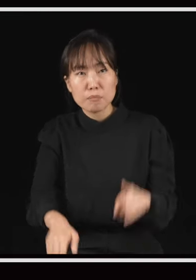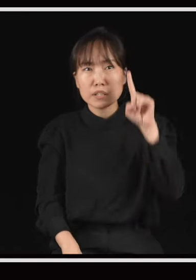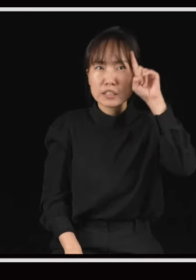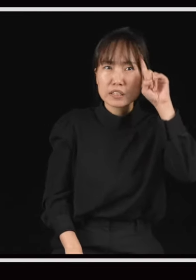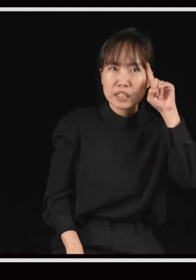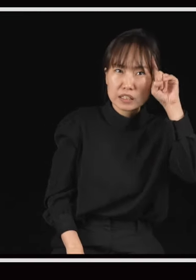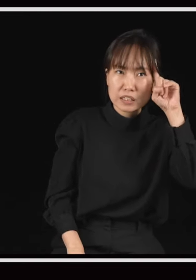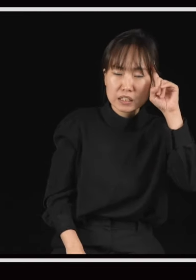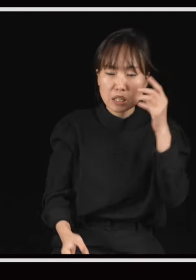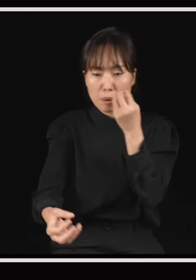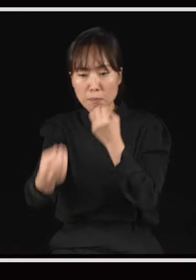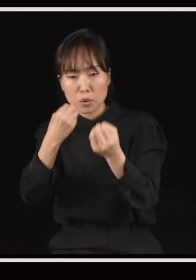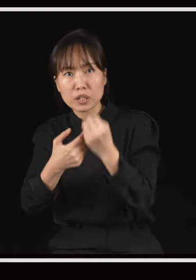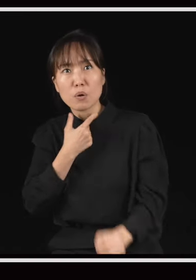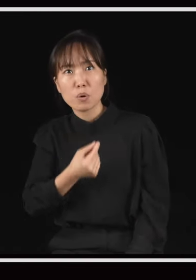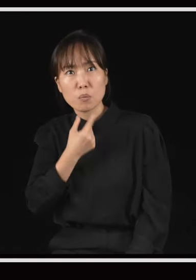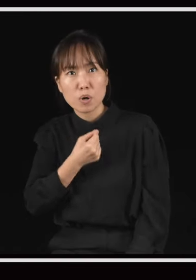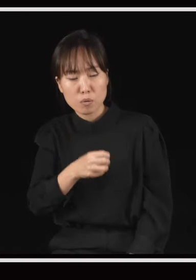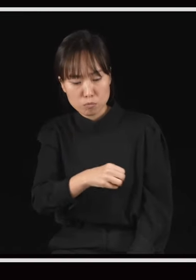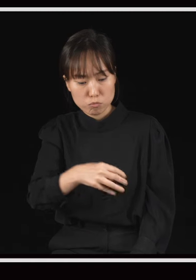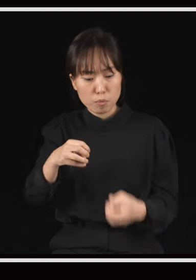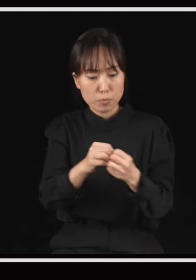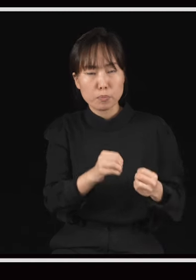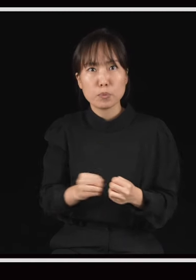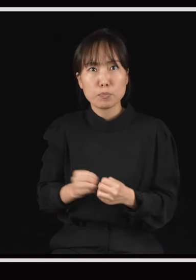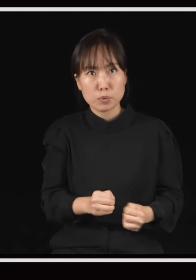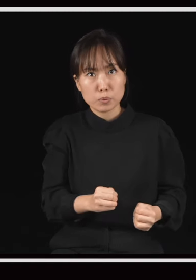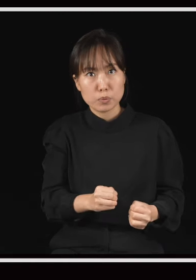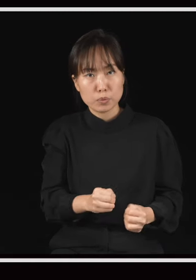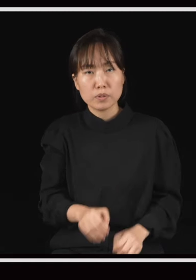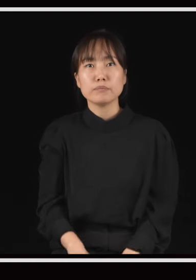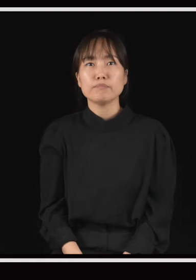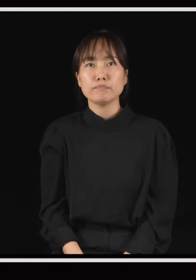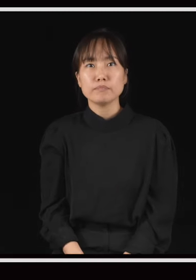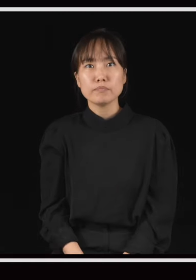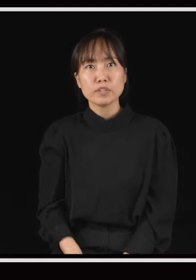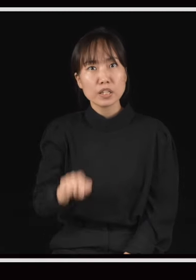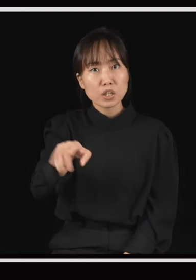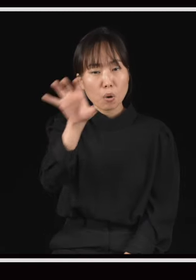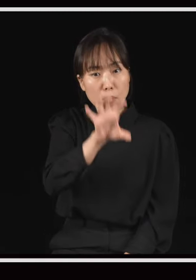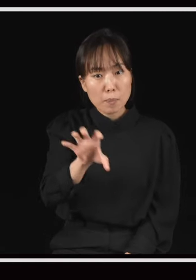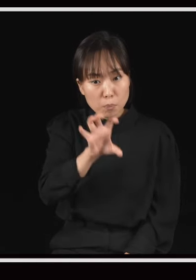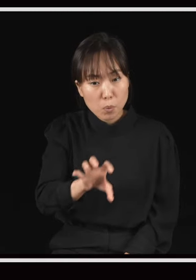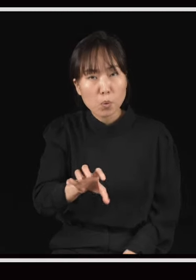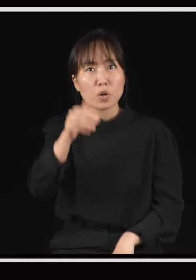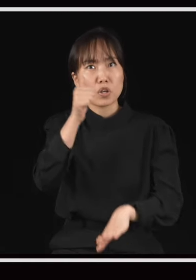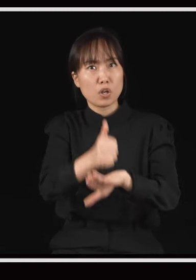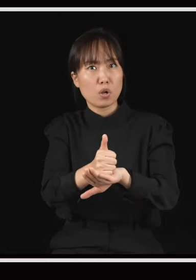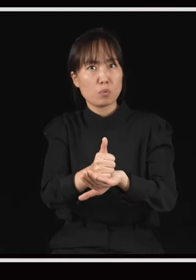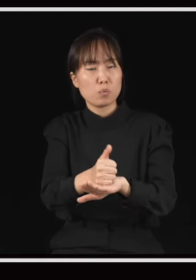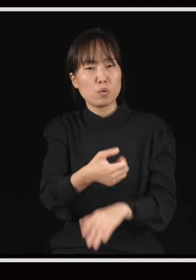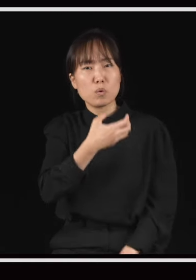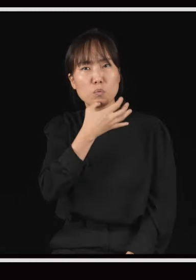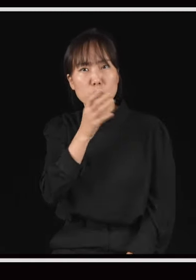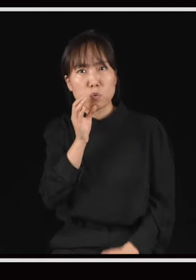스트레스 호르몬 더 나오고 식욕 촉진 더 되고 염증 물질은 더 나옵니다. 이게 결국에 가속노화의